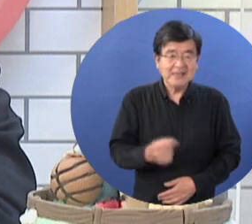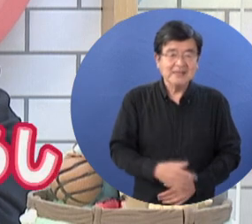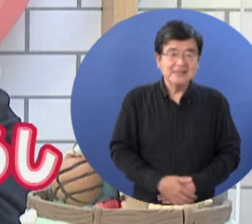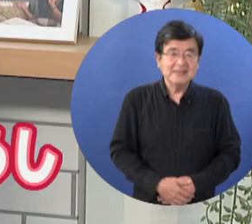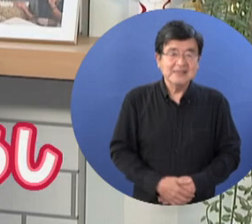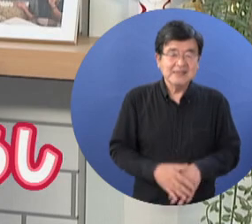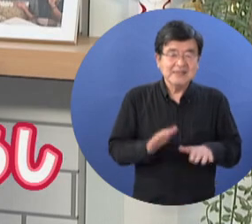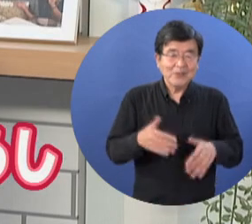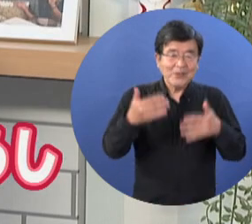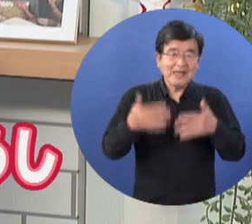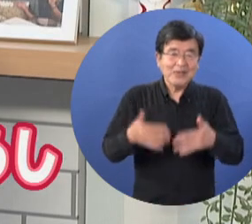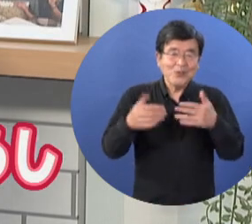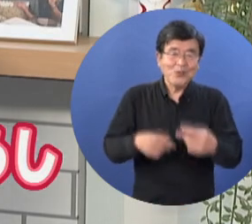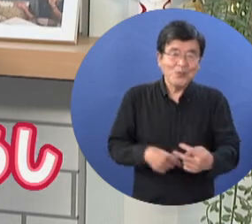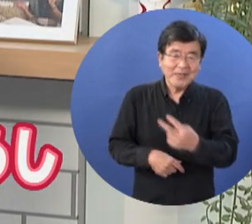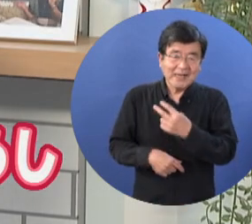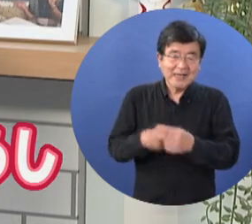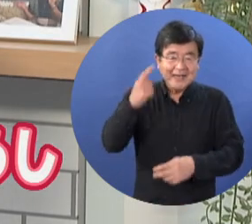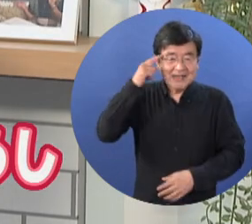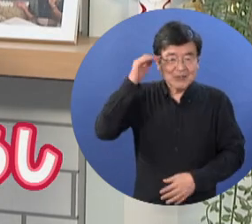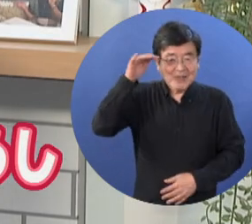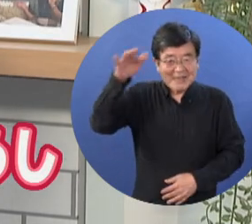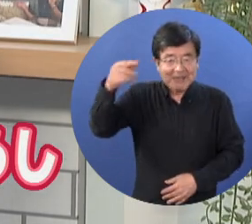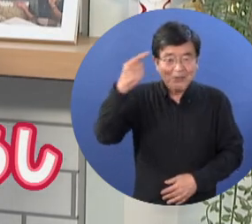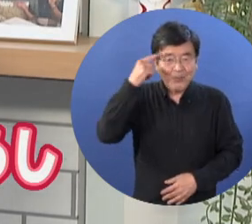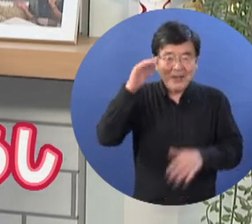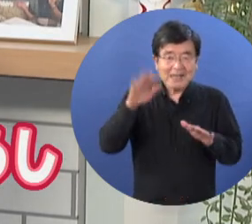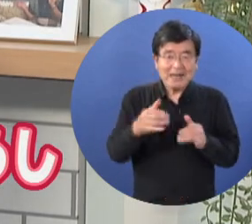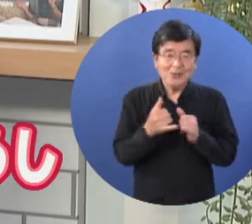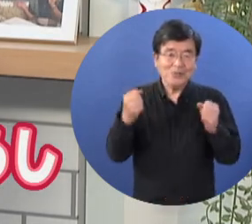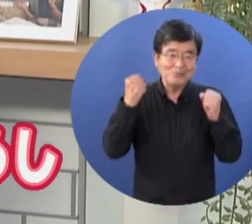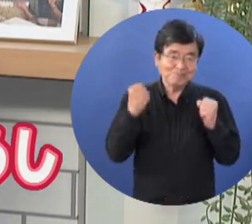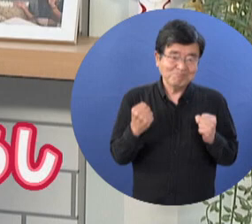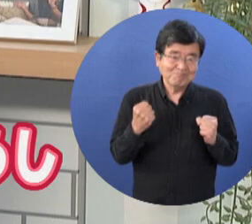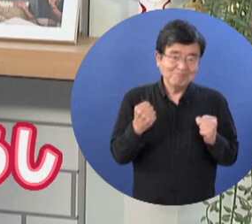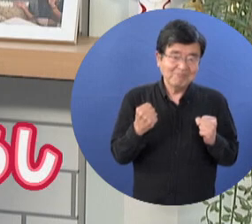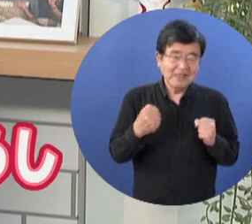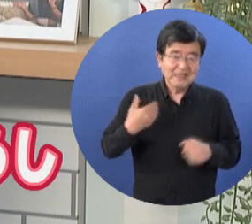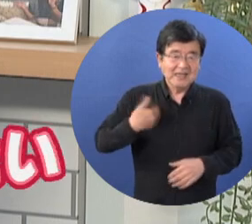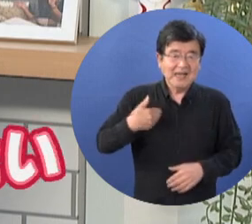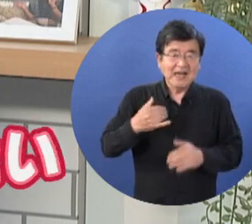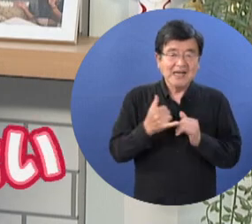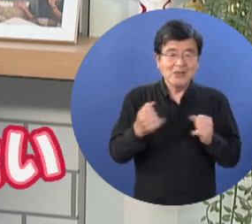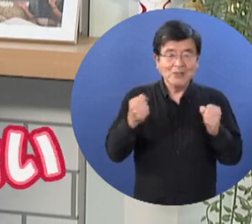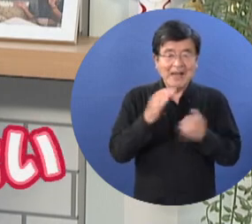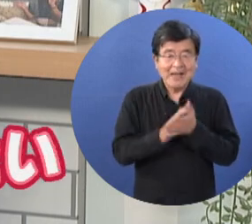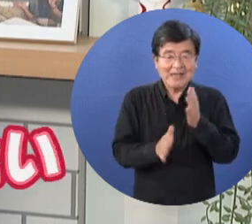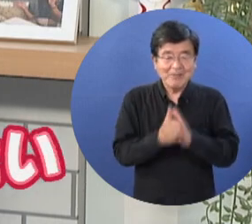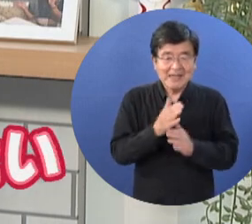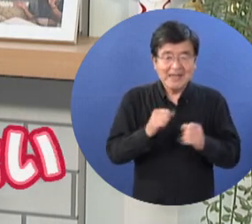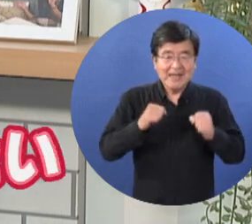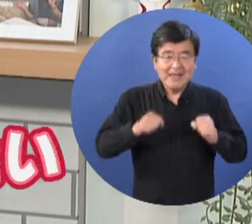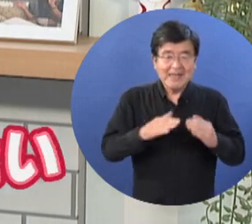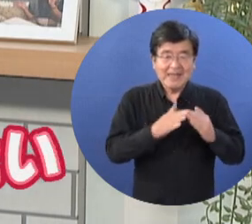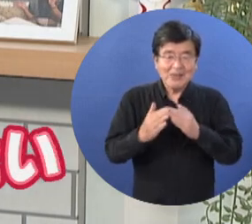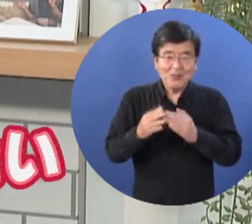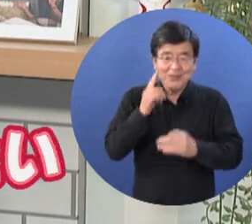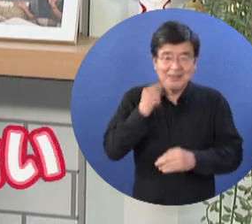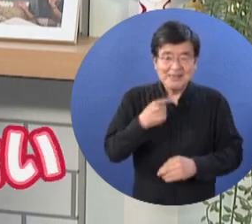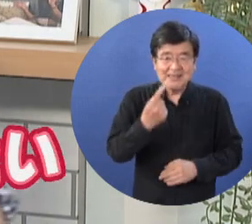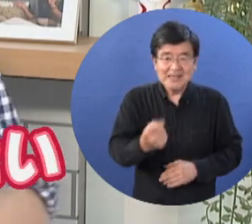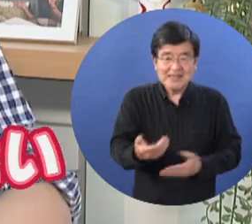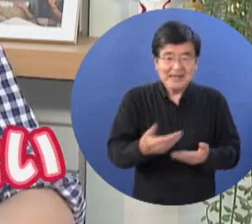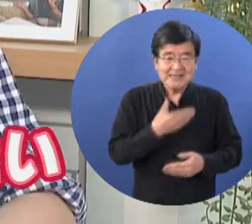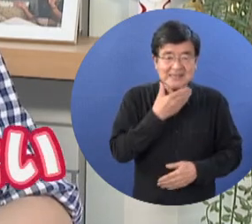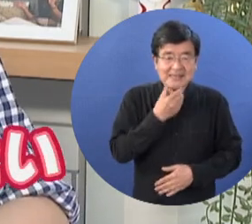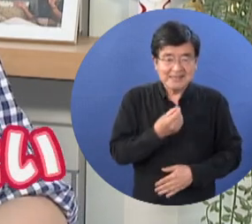ね、今の映像を見て懐かしいなっていうふうに思われた、ね、方もいらっしゃるでしょうし、 ね、 まあ、知らなかった方も改めてねまたケ